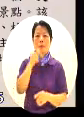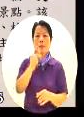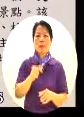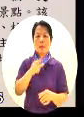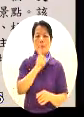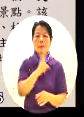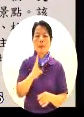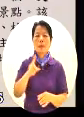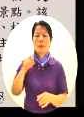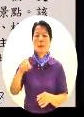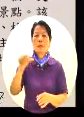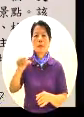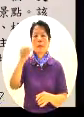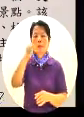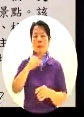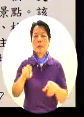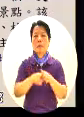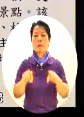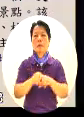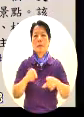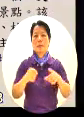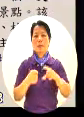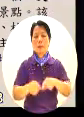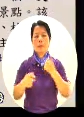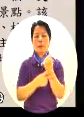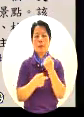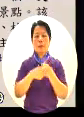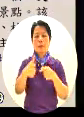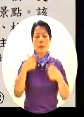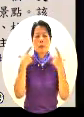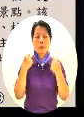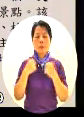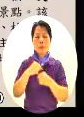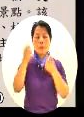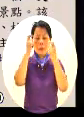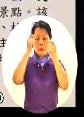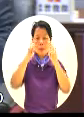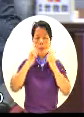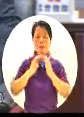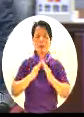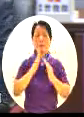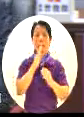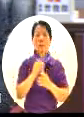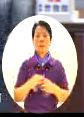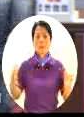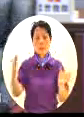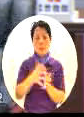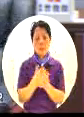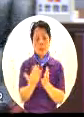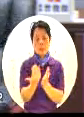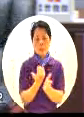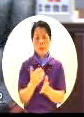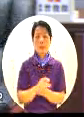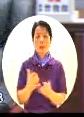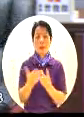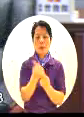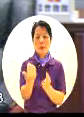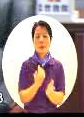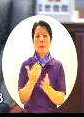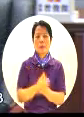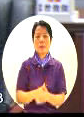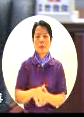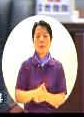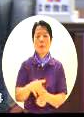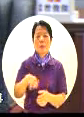11.5平方公里，11.5平方公里是偌大呢？我们原来高雄市的土地面积多少？没有合并前呐，哈，